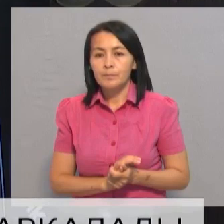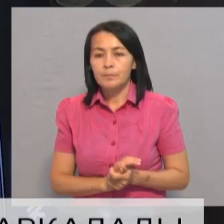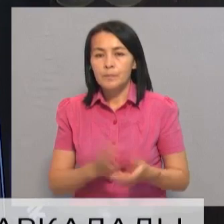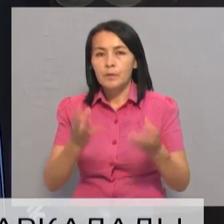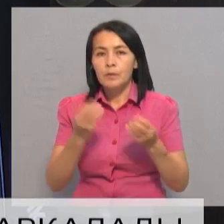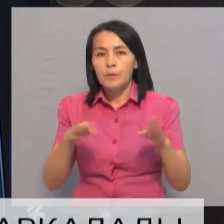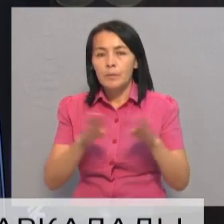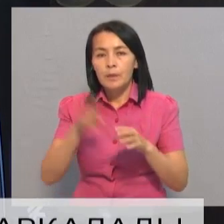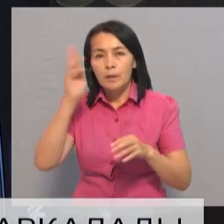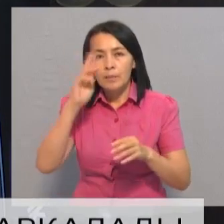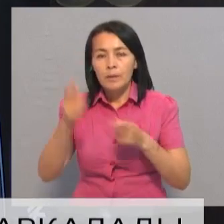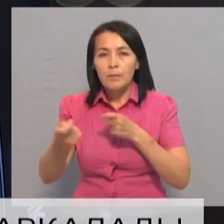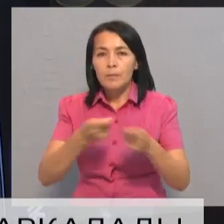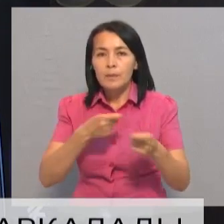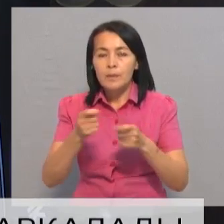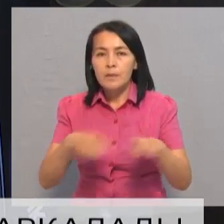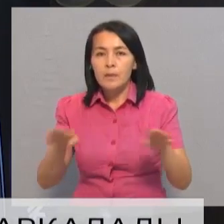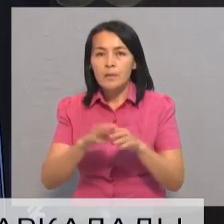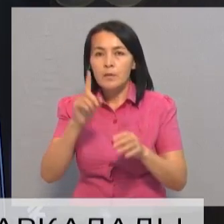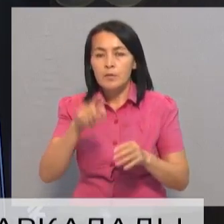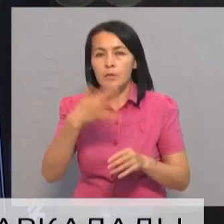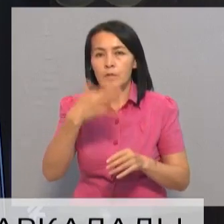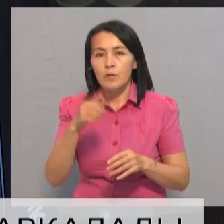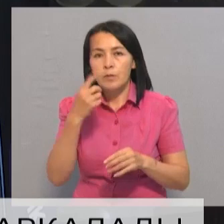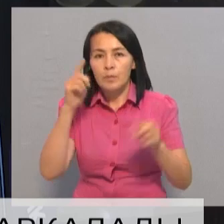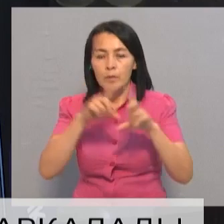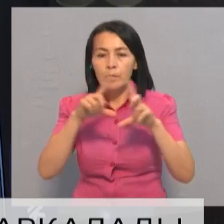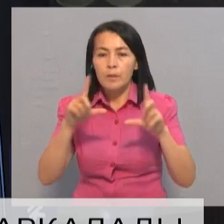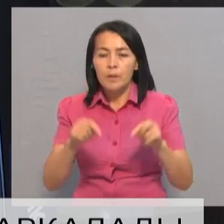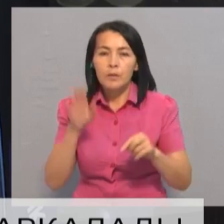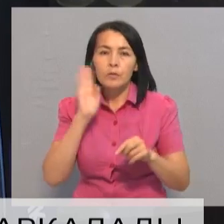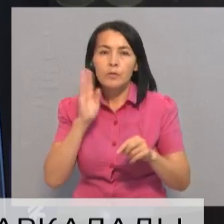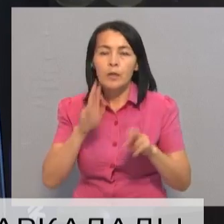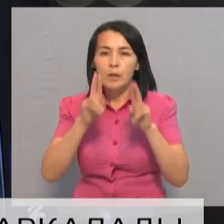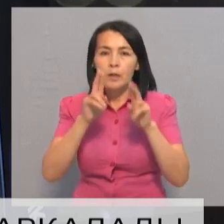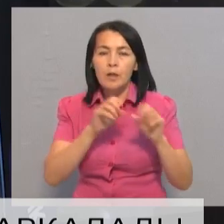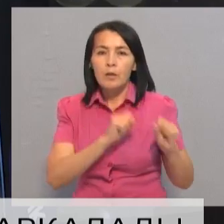білім басқармасына қарасты 151 мектепте судағы қауіпсіздік бойынша